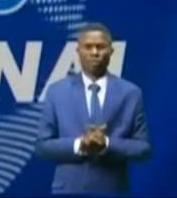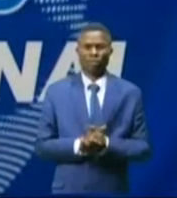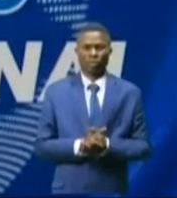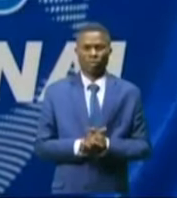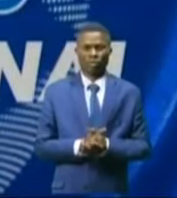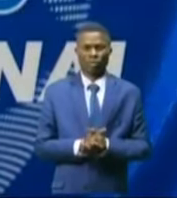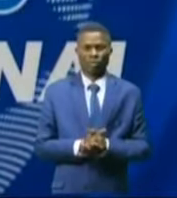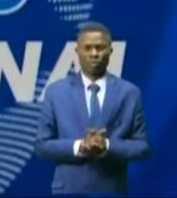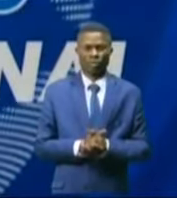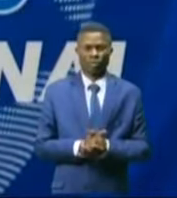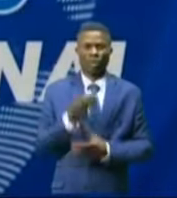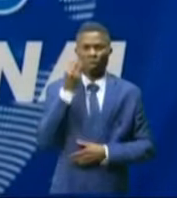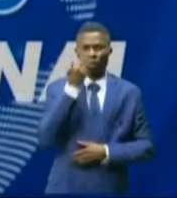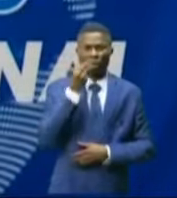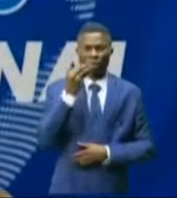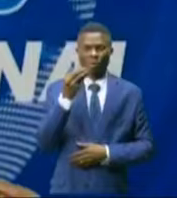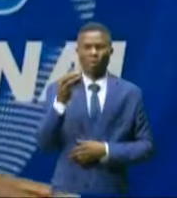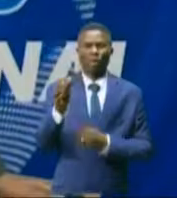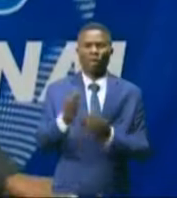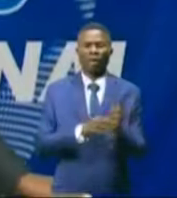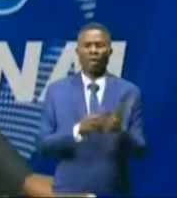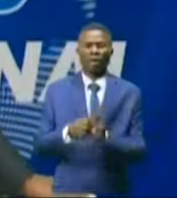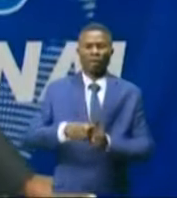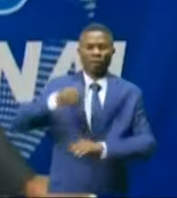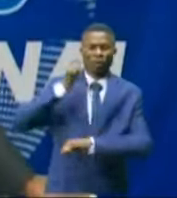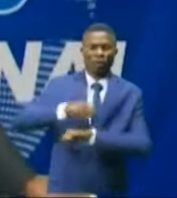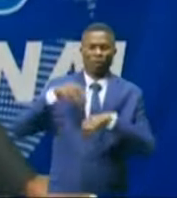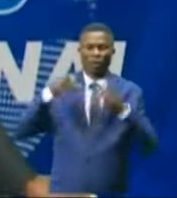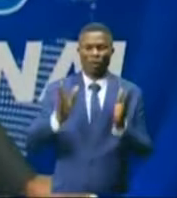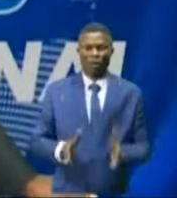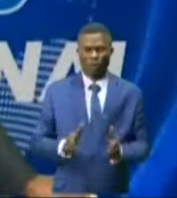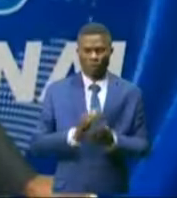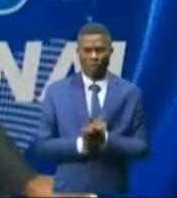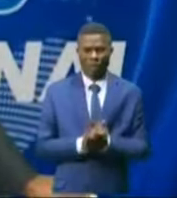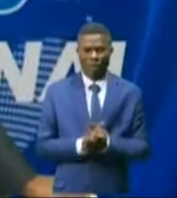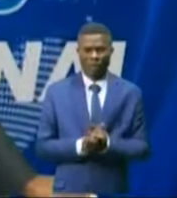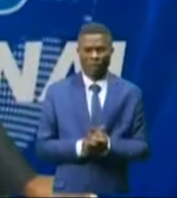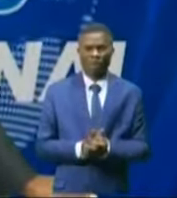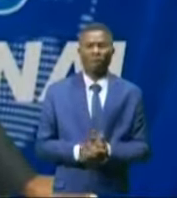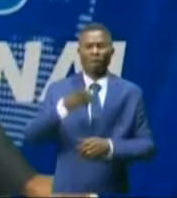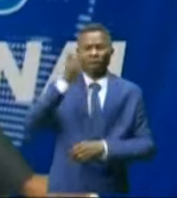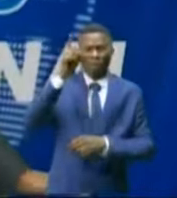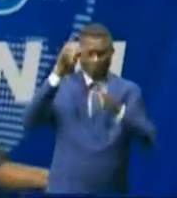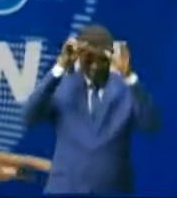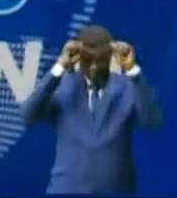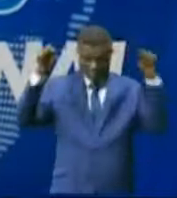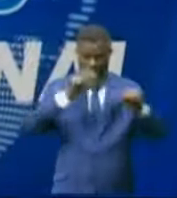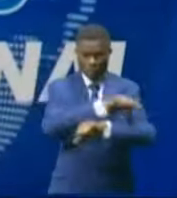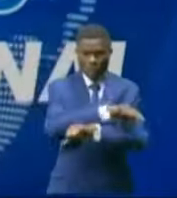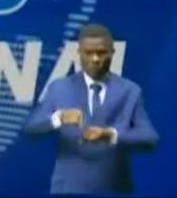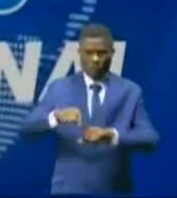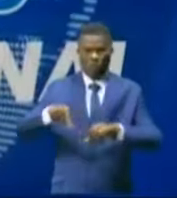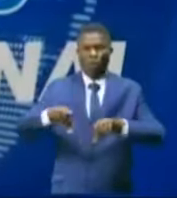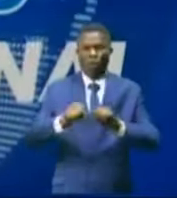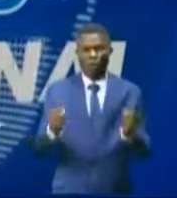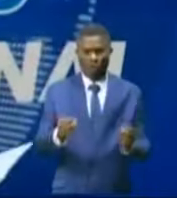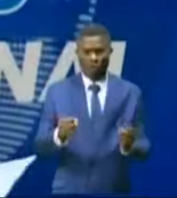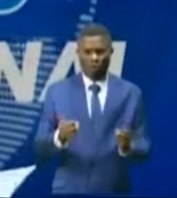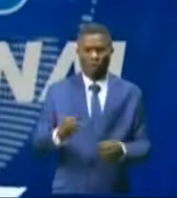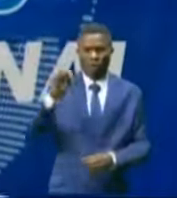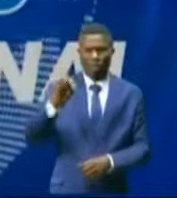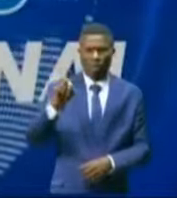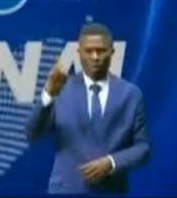Quels sont les mots qui gangrènent la justice congolaise? Les huissiers de justice étaient en face du premier président de la Cour de cassation,